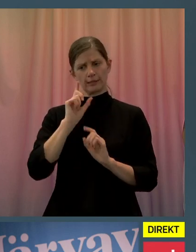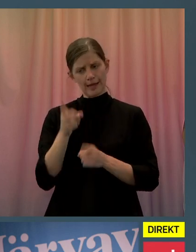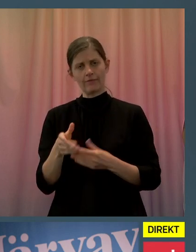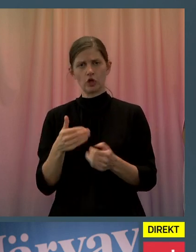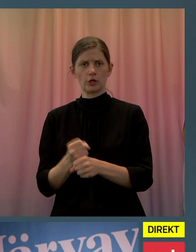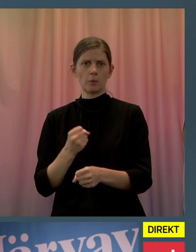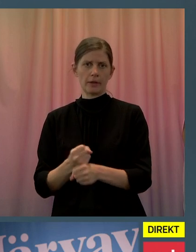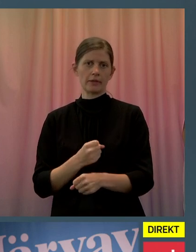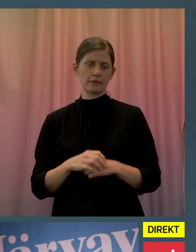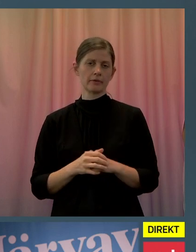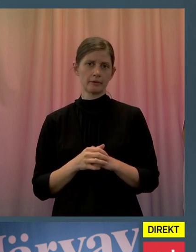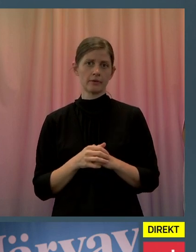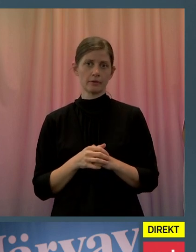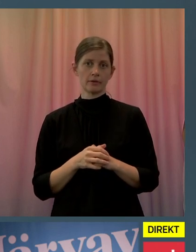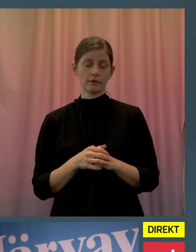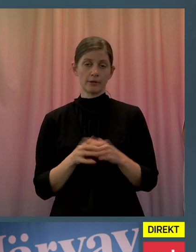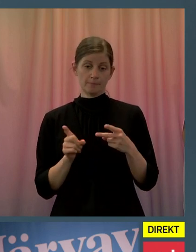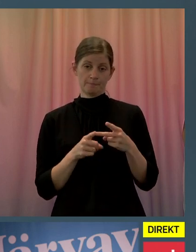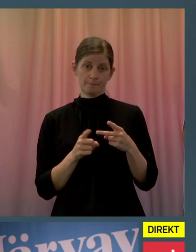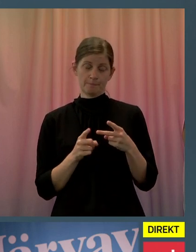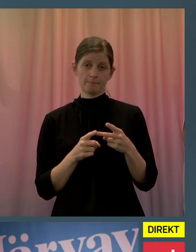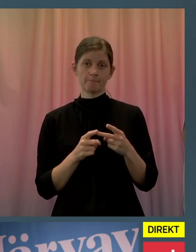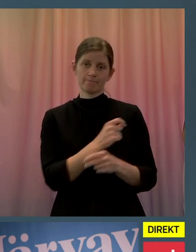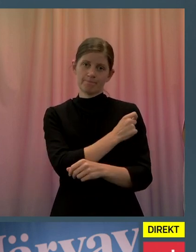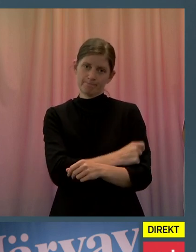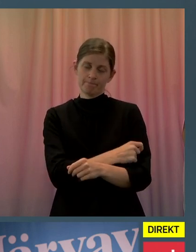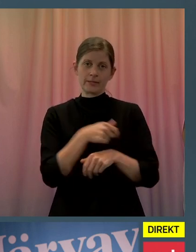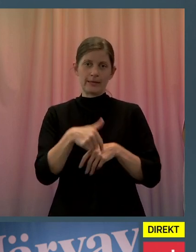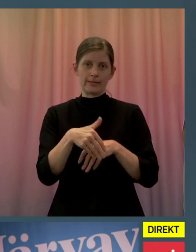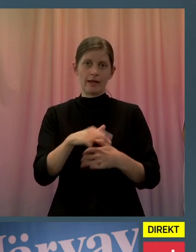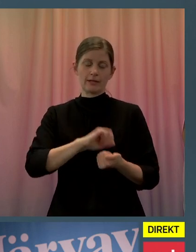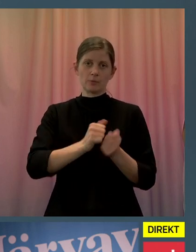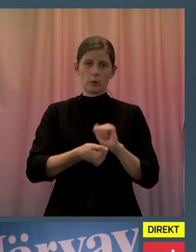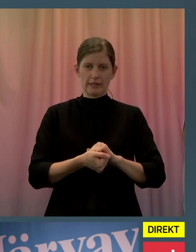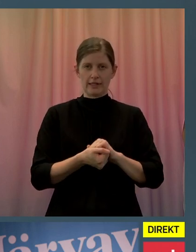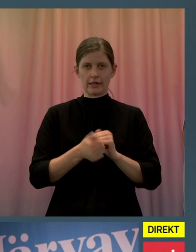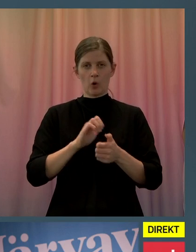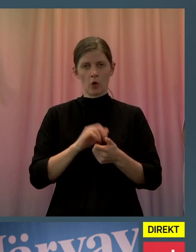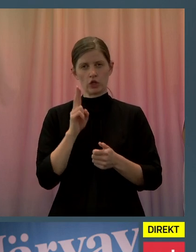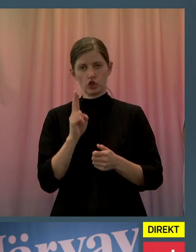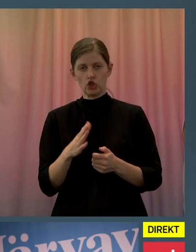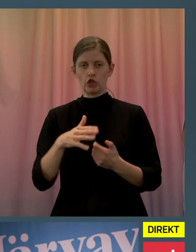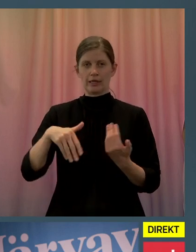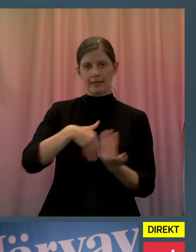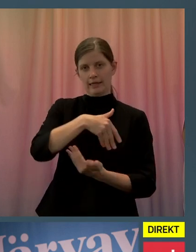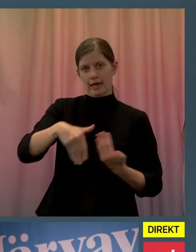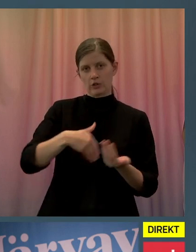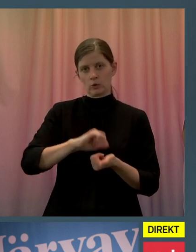jobbet. För det andra, en stram invandringspolitik och en helt ny